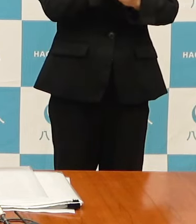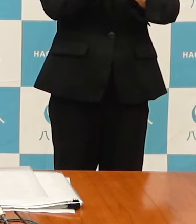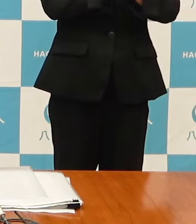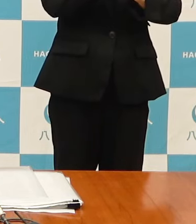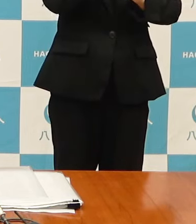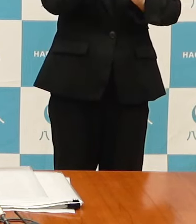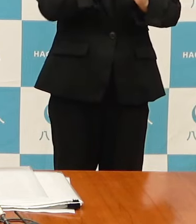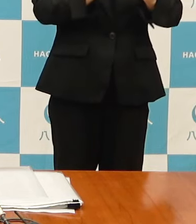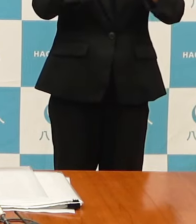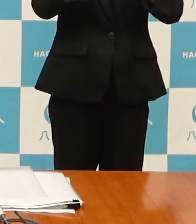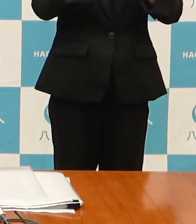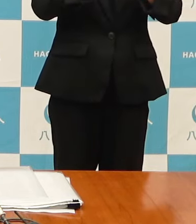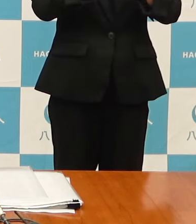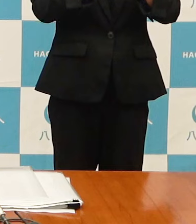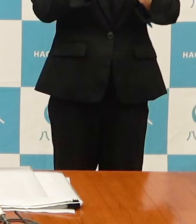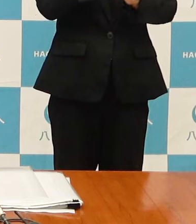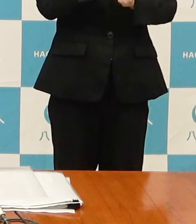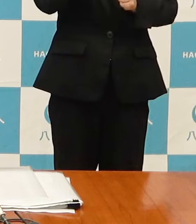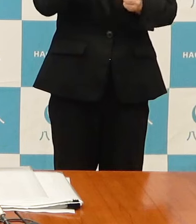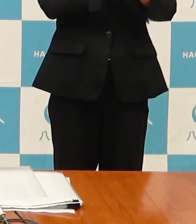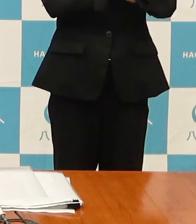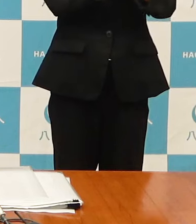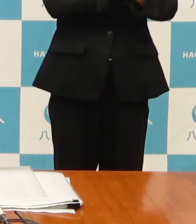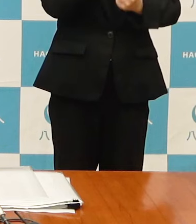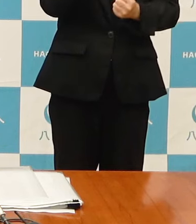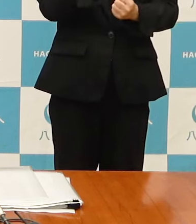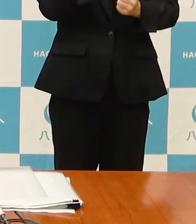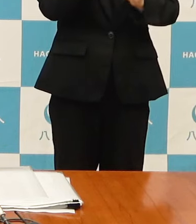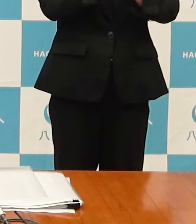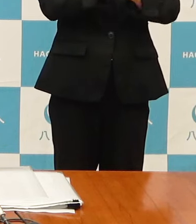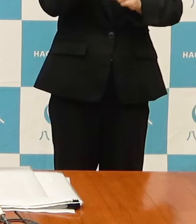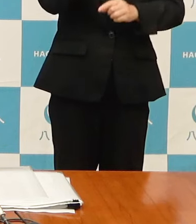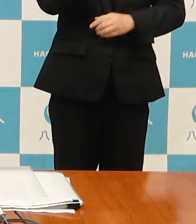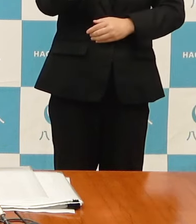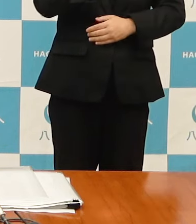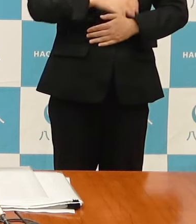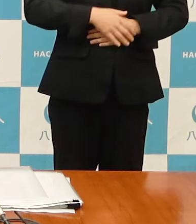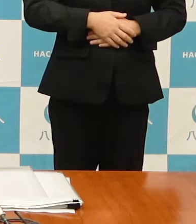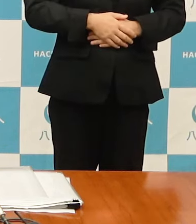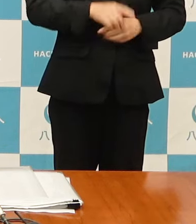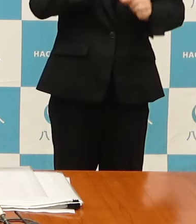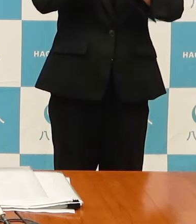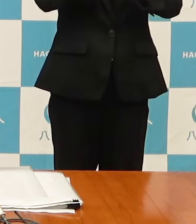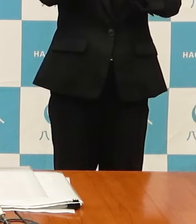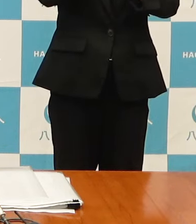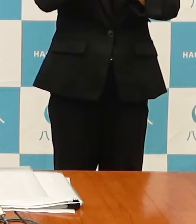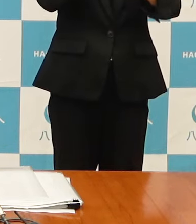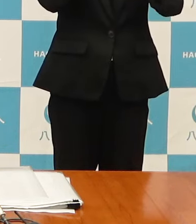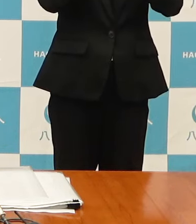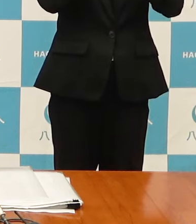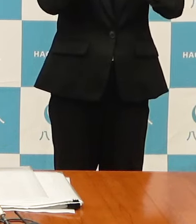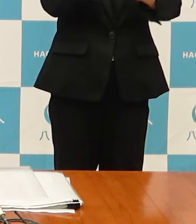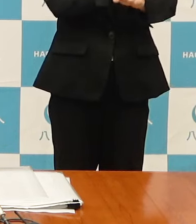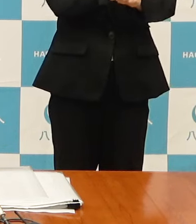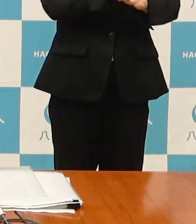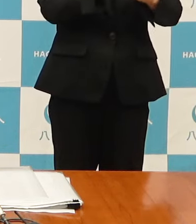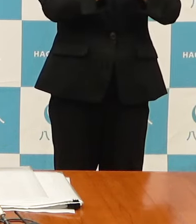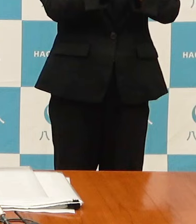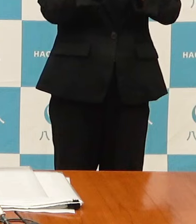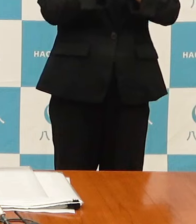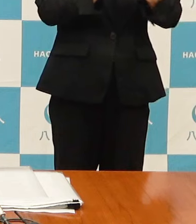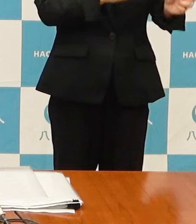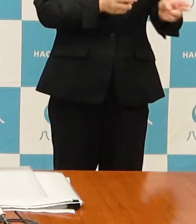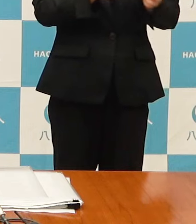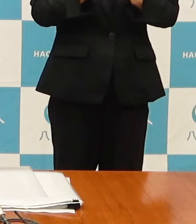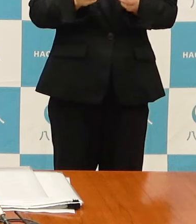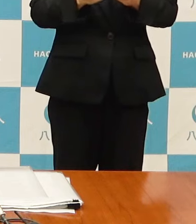等産地力強化支援事業補助金を計上するとともに、中小企業特別保証制度